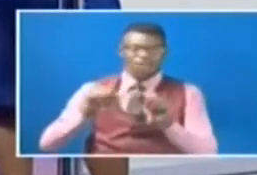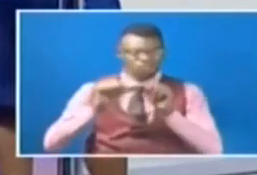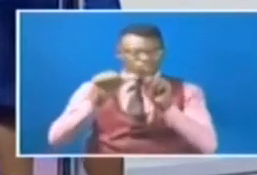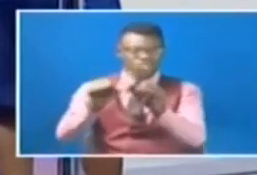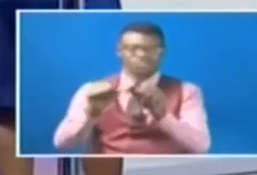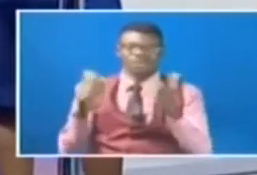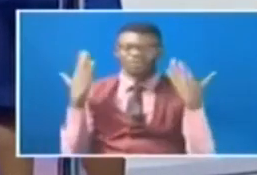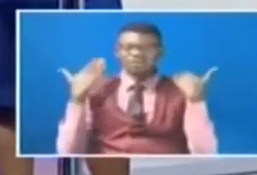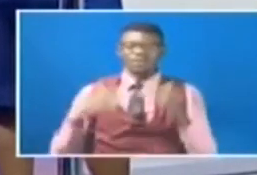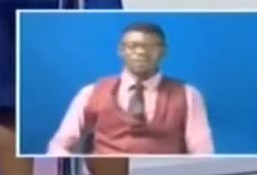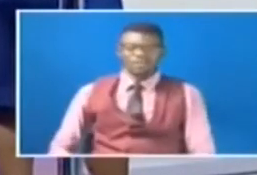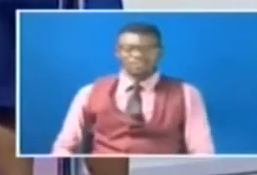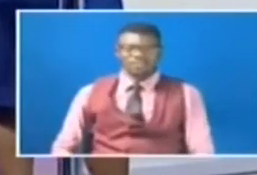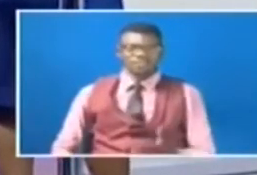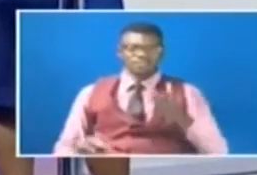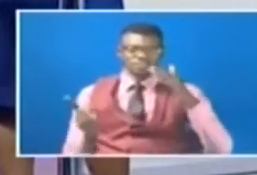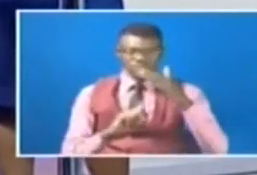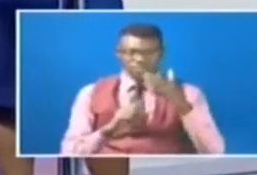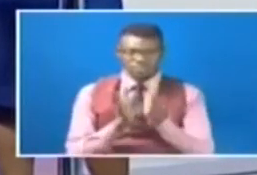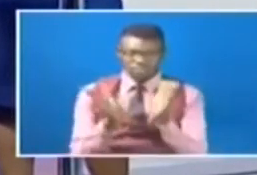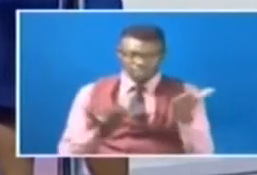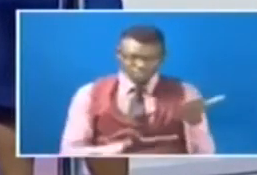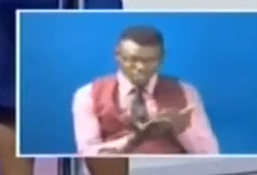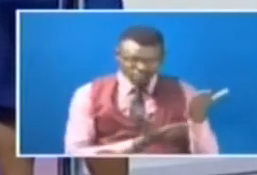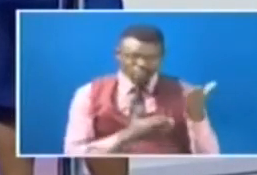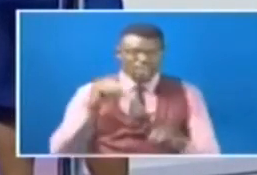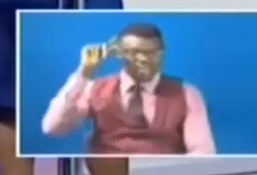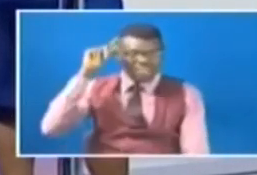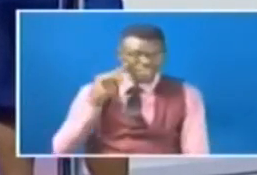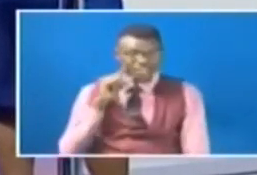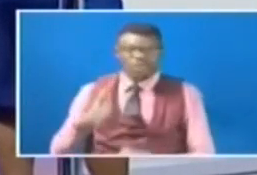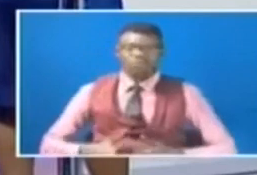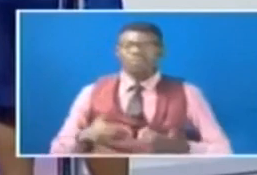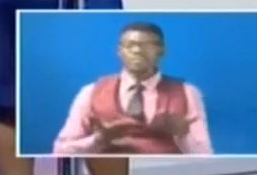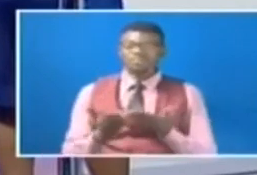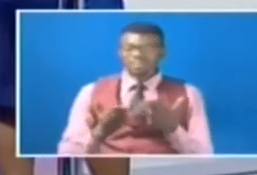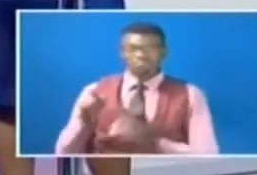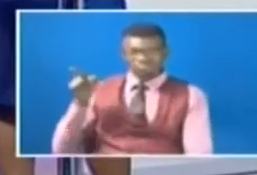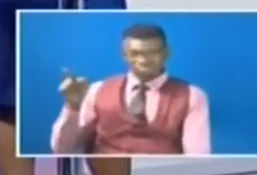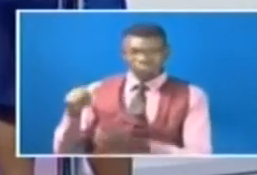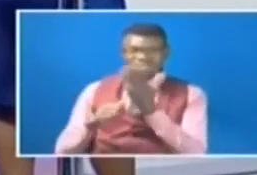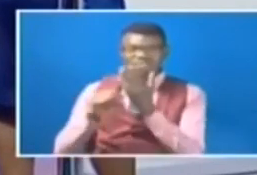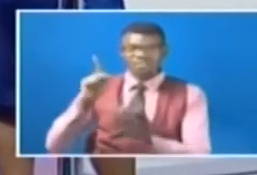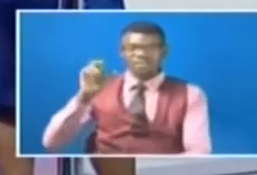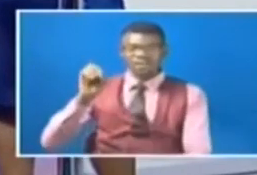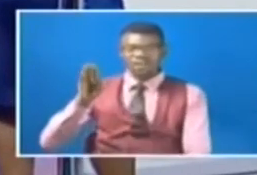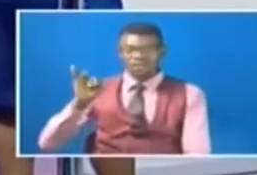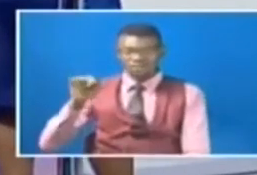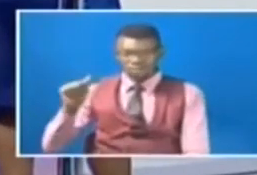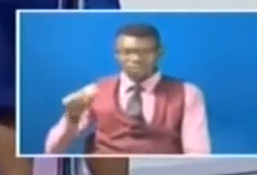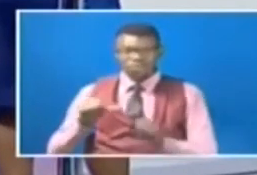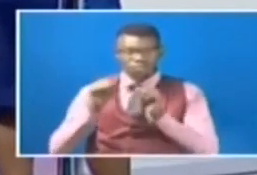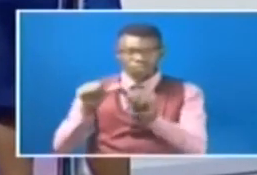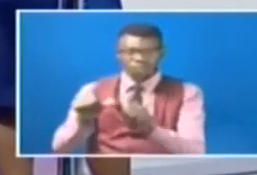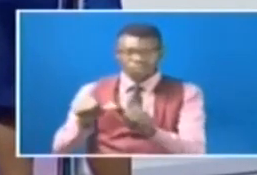kudumu. Waziri wa huduma kwa umma, masuala ya jinsia na vijana, Profesa Margaret Kobia, ameendelea na ngonjera ya umuhimu